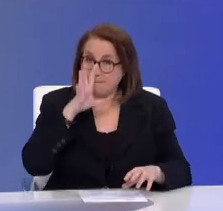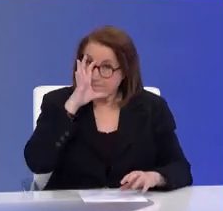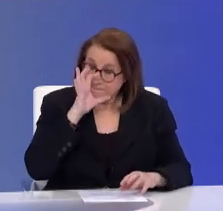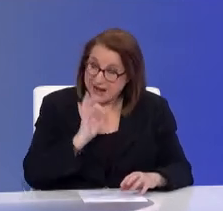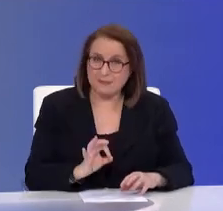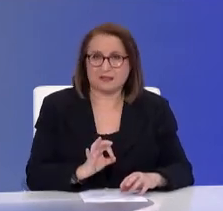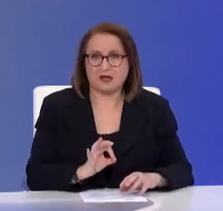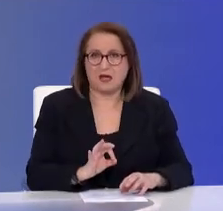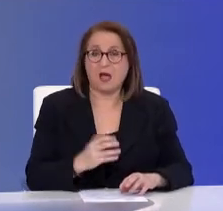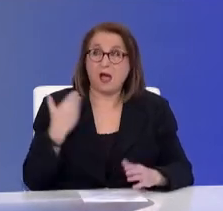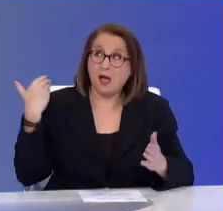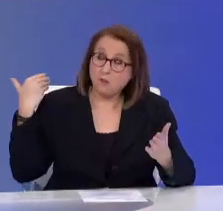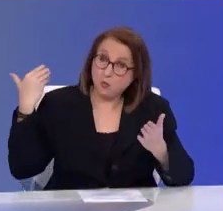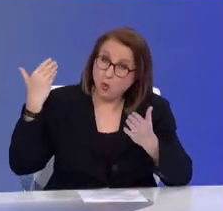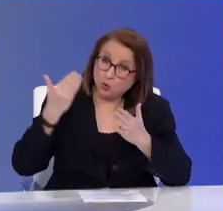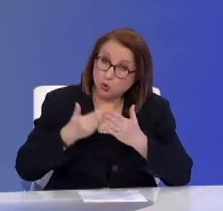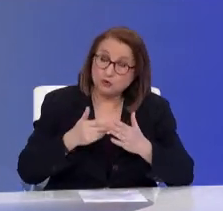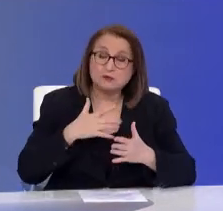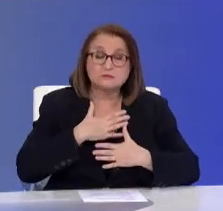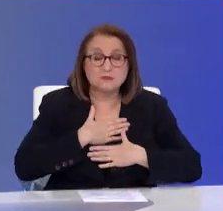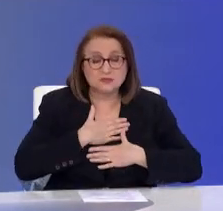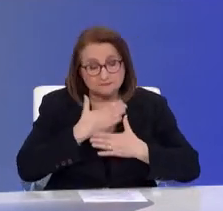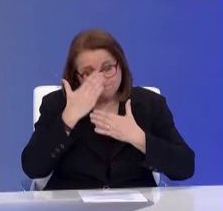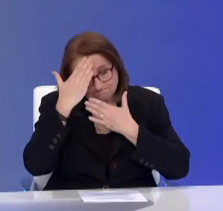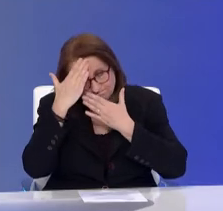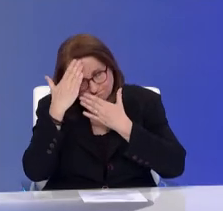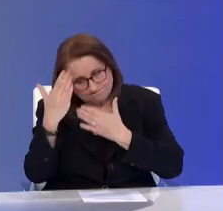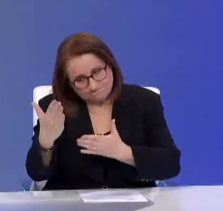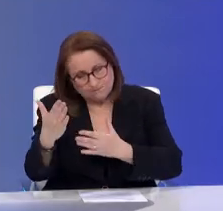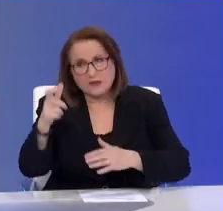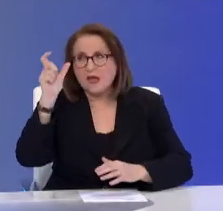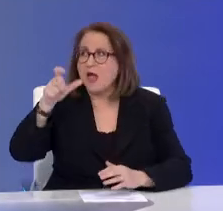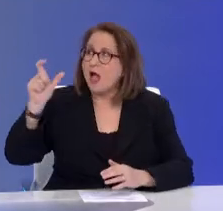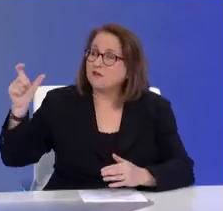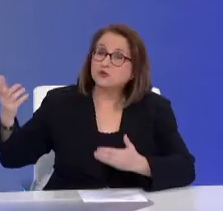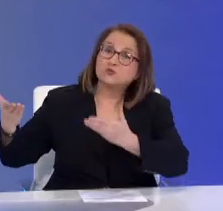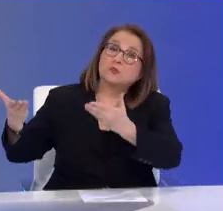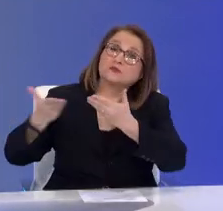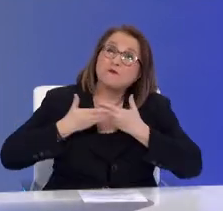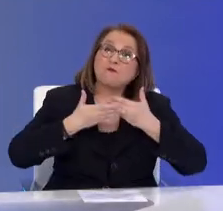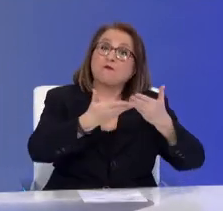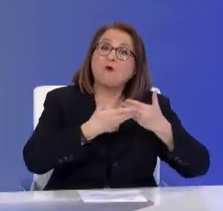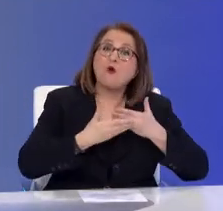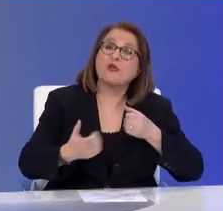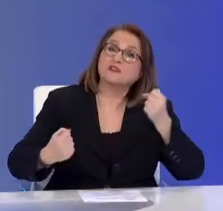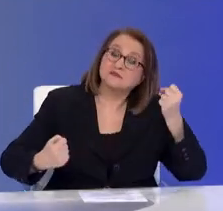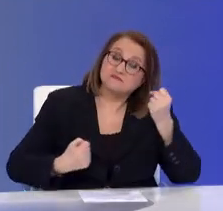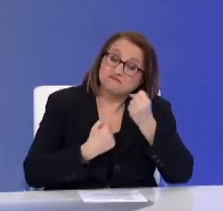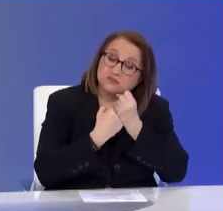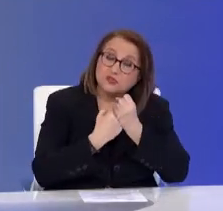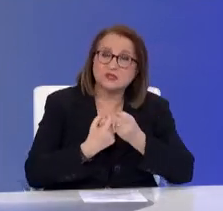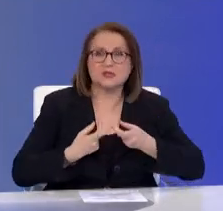έκτοτε ευγνωμονεί όσους βοήθησαν να αποκτήσει την ελευθερία της. Είμαστε ευγνώμονες